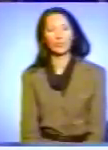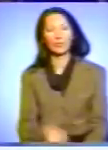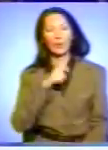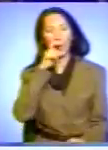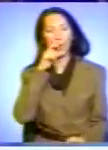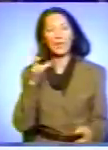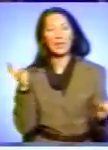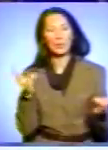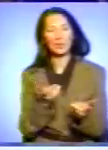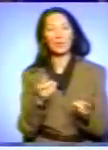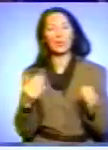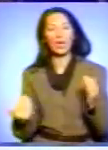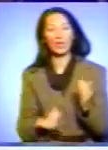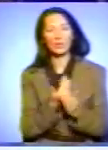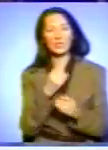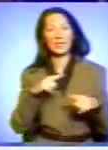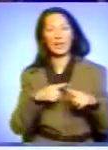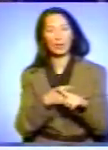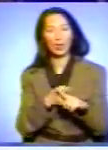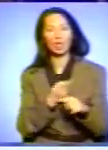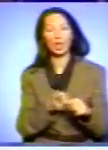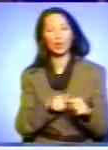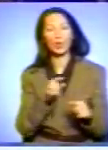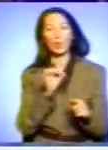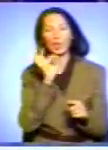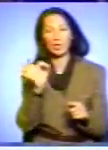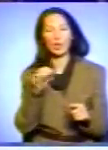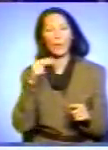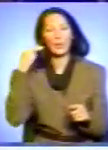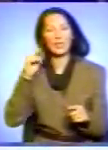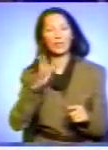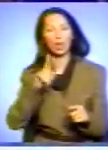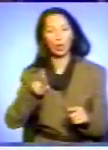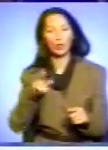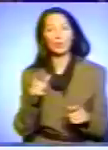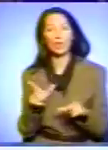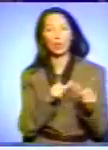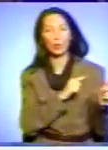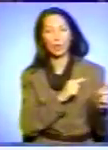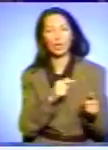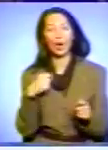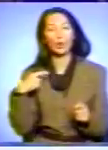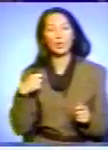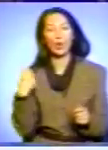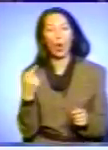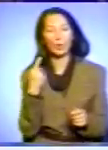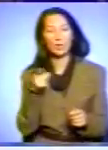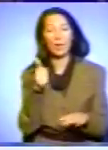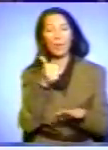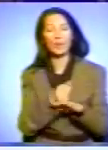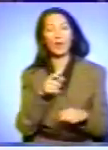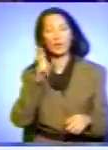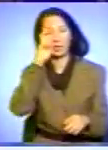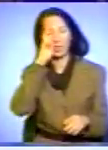Україні потрібні інноваційні технології. На цьому наголосив президент Віктор Янукович під час робочої поїздки до Одеської області. Там глава держави